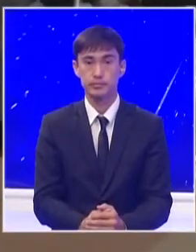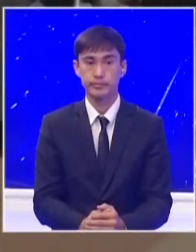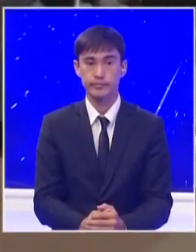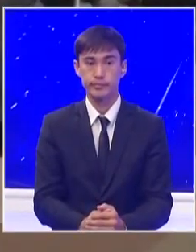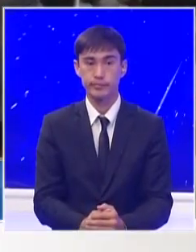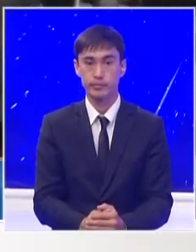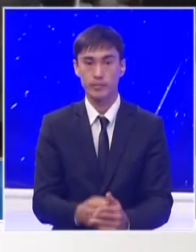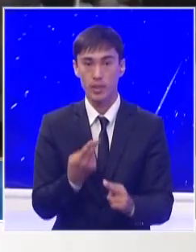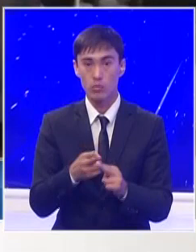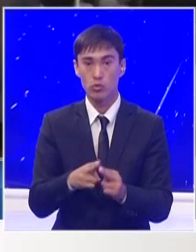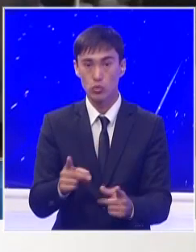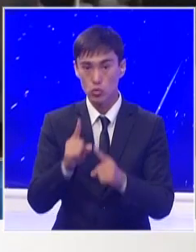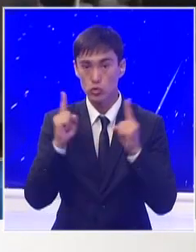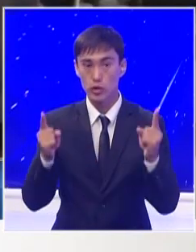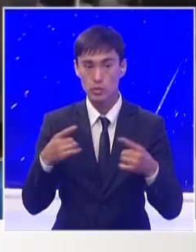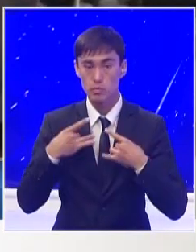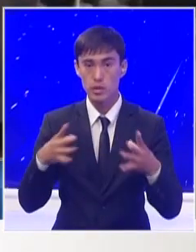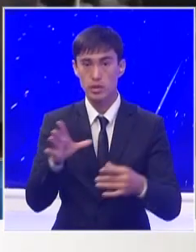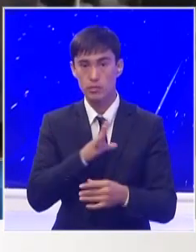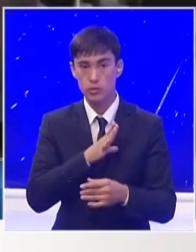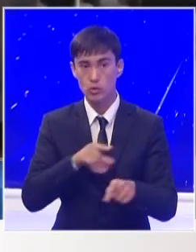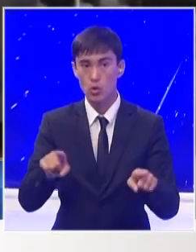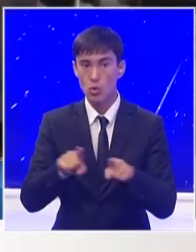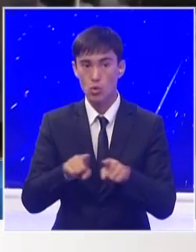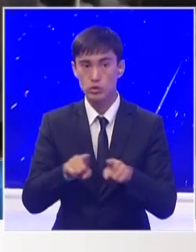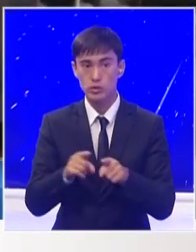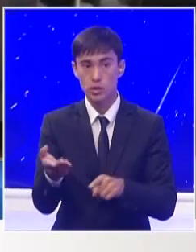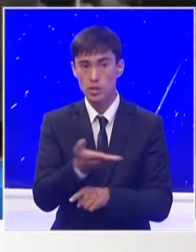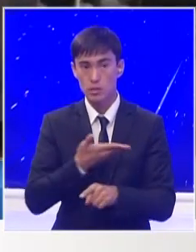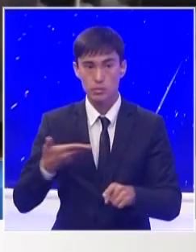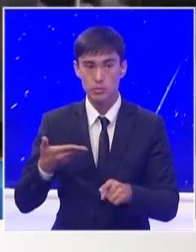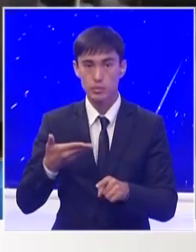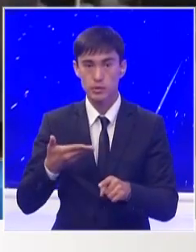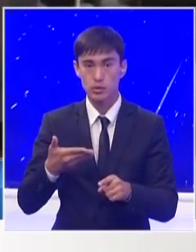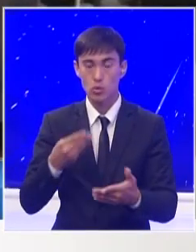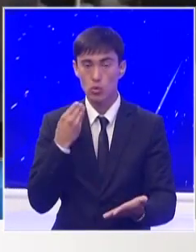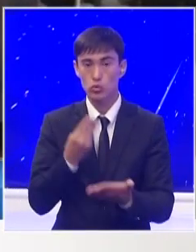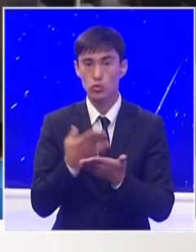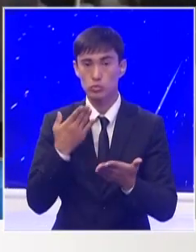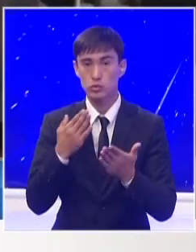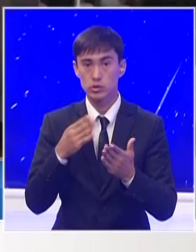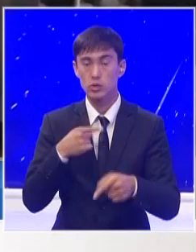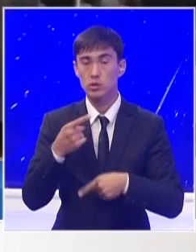біз үшін үлкен мейрам болды. Осындай біздің ұлттық құндылығымызды дамыту,